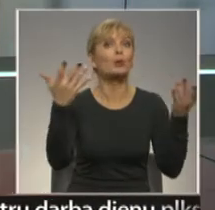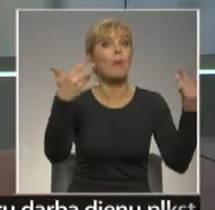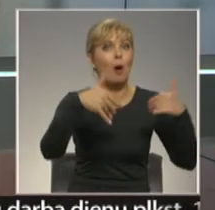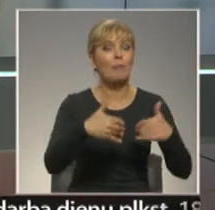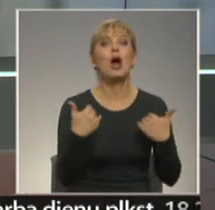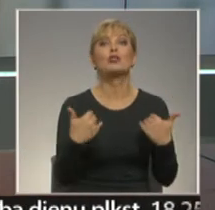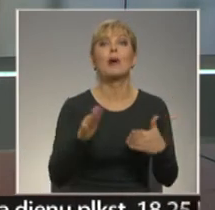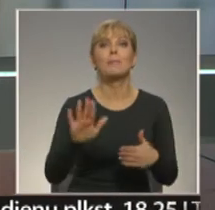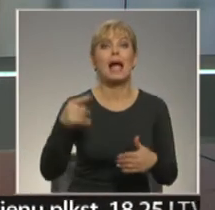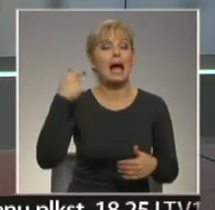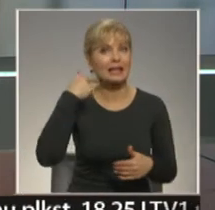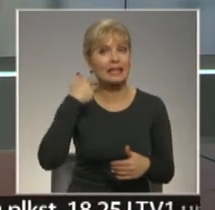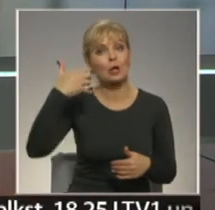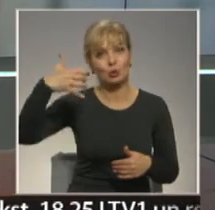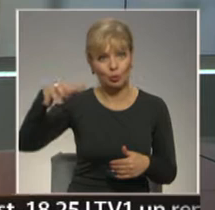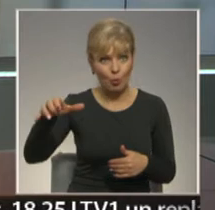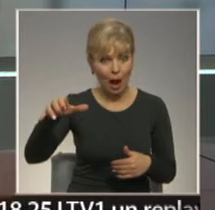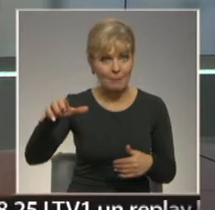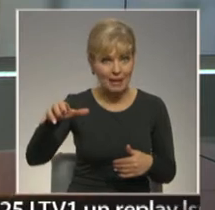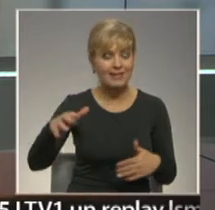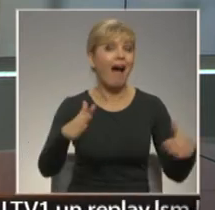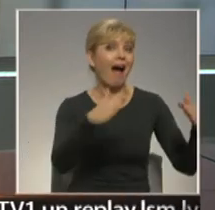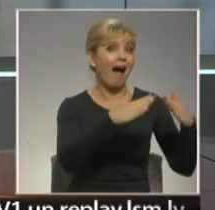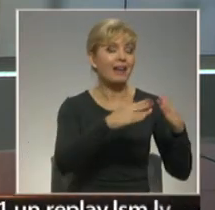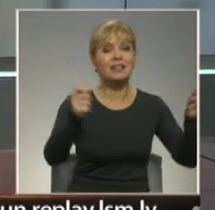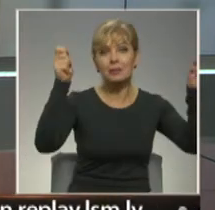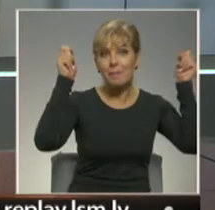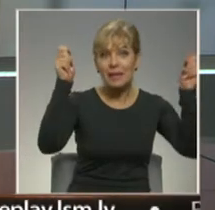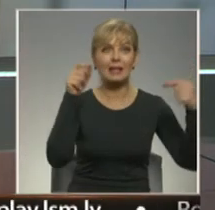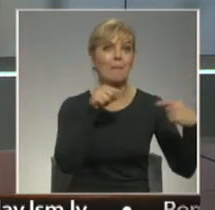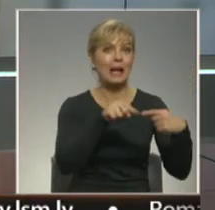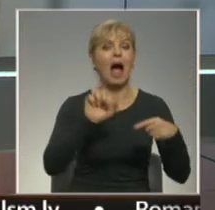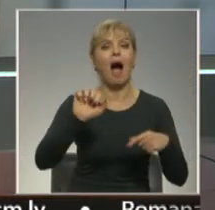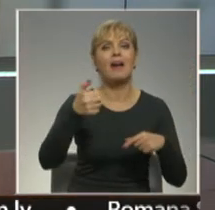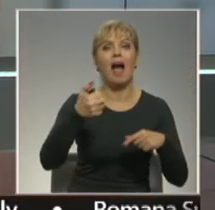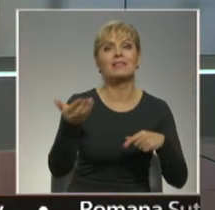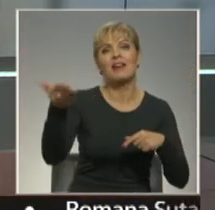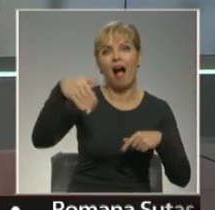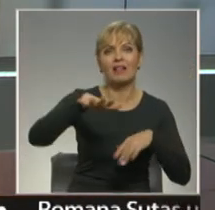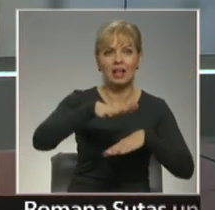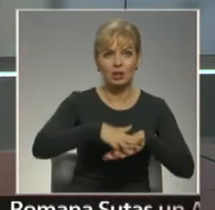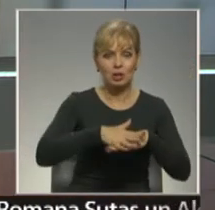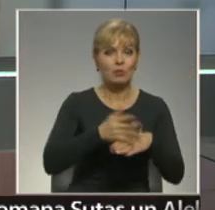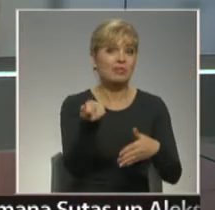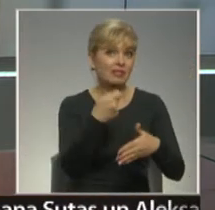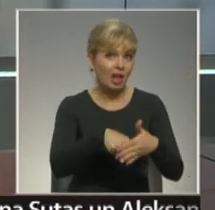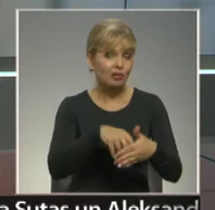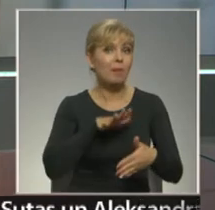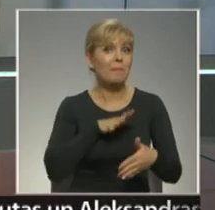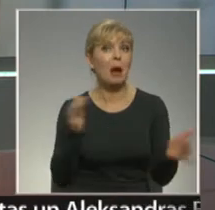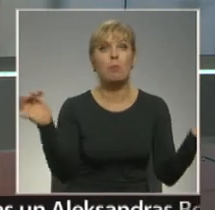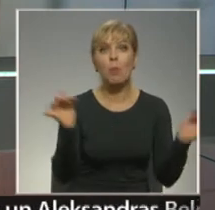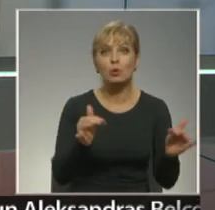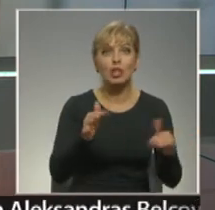Šodien pie Rīgas domes ēkas piketā pret Agenskalna tirgus slēgšanu bija pulcējušies tirgus apkaimes iedzīvotāji un domes